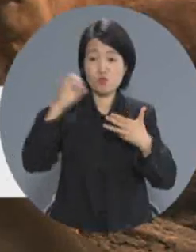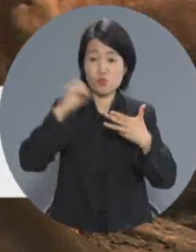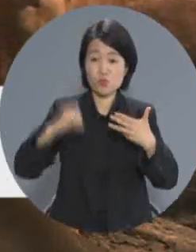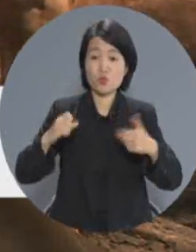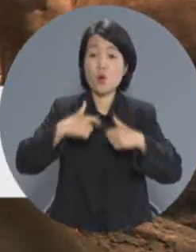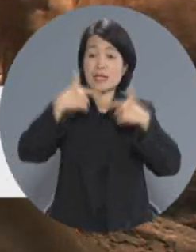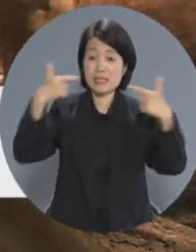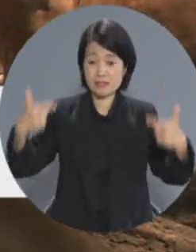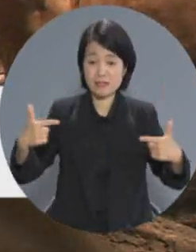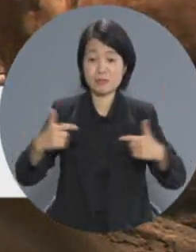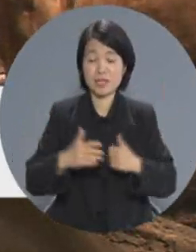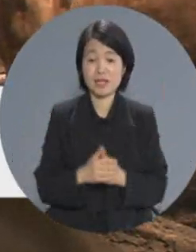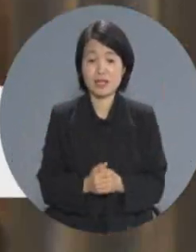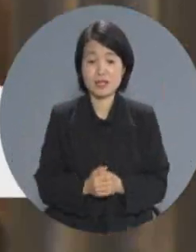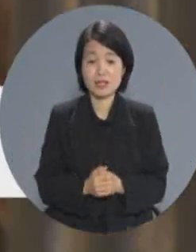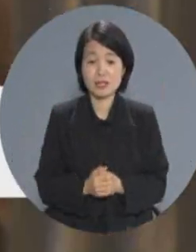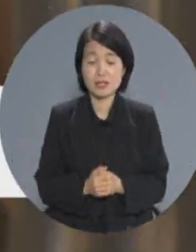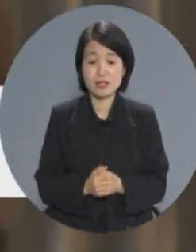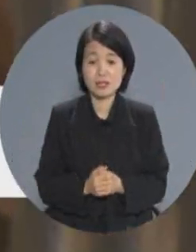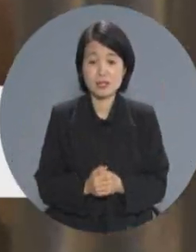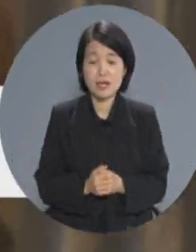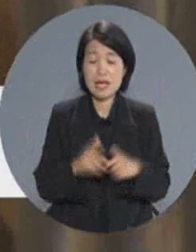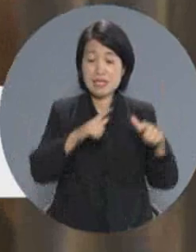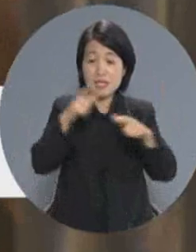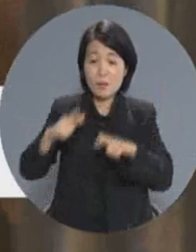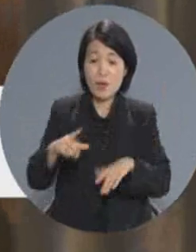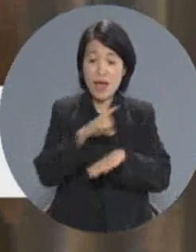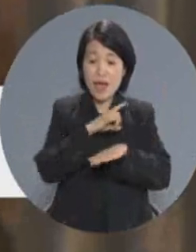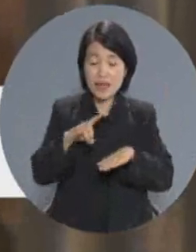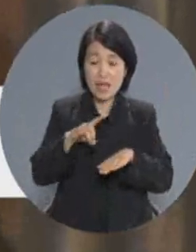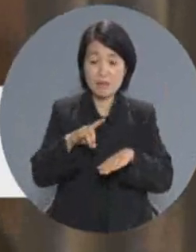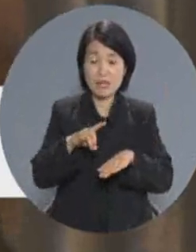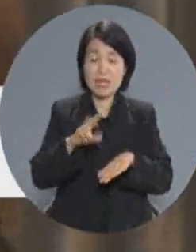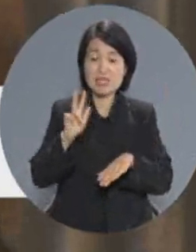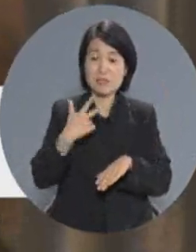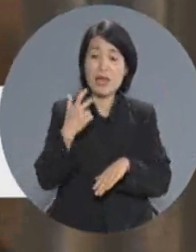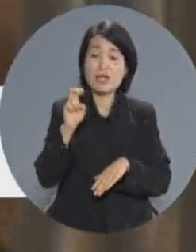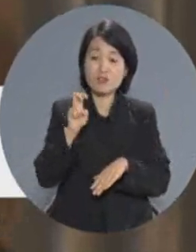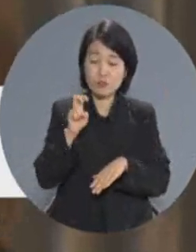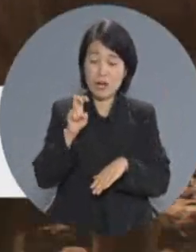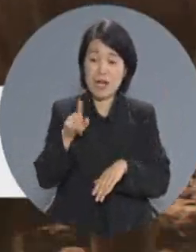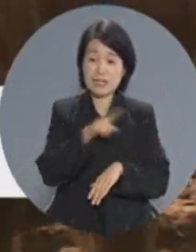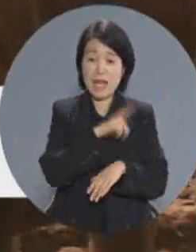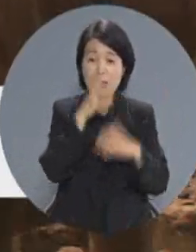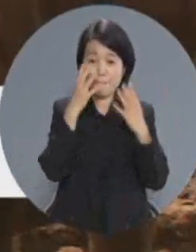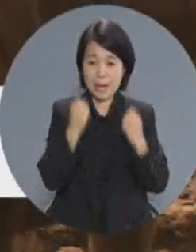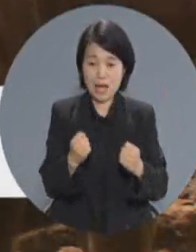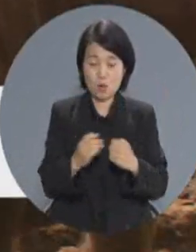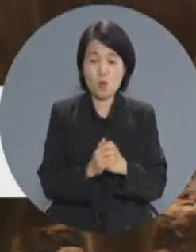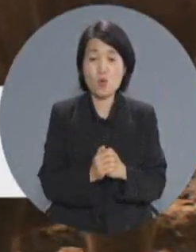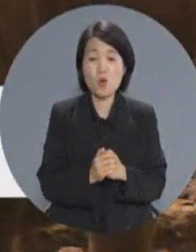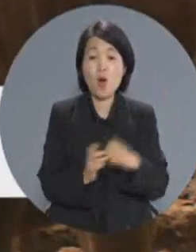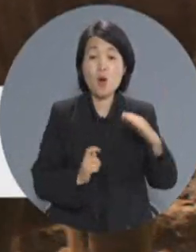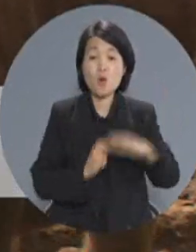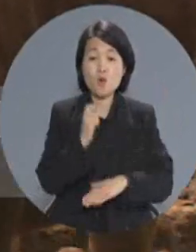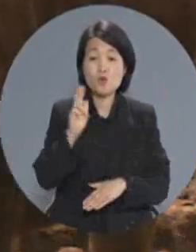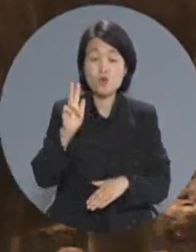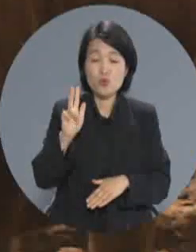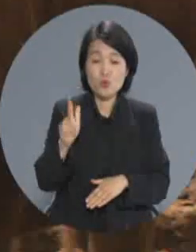8.6%가 증가했습니다. 지역별로는 해남군이 720가구로 가장 많았고